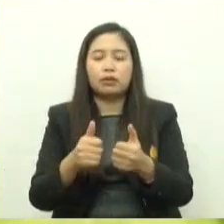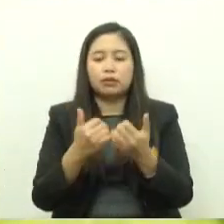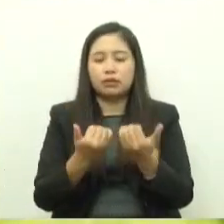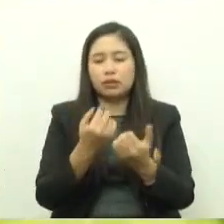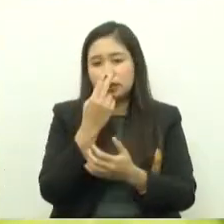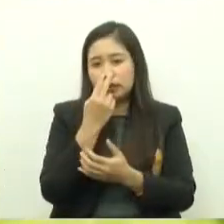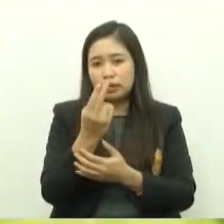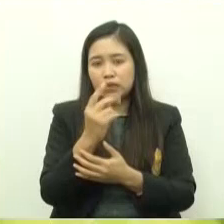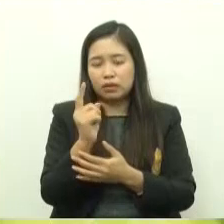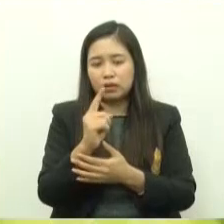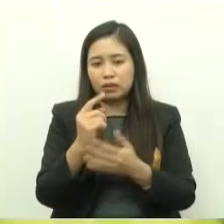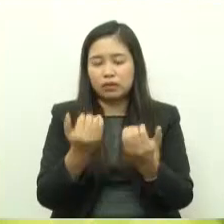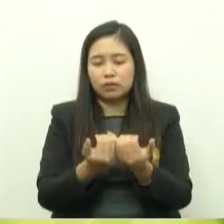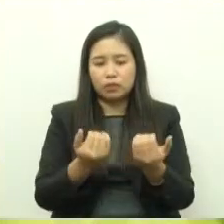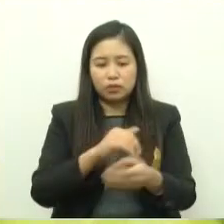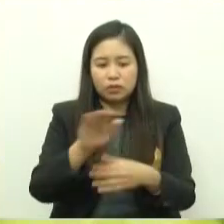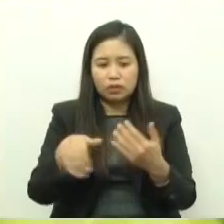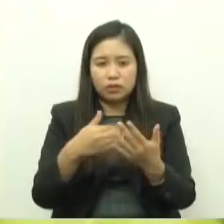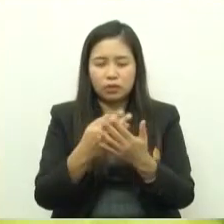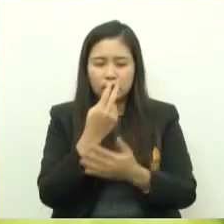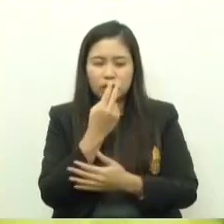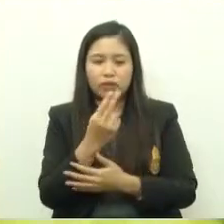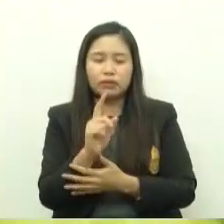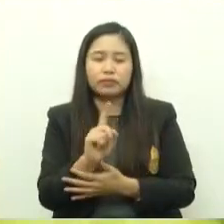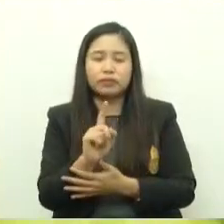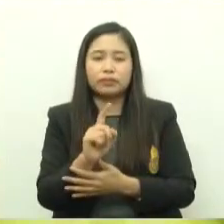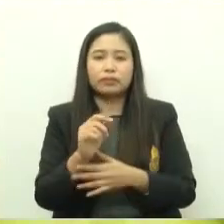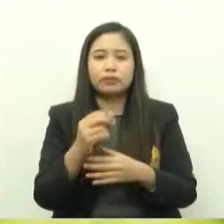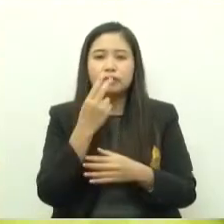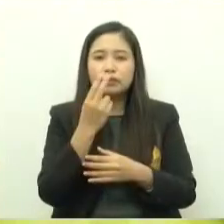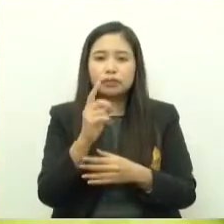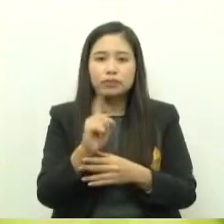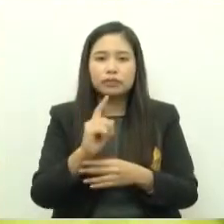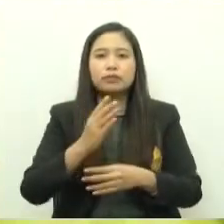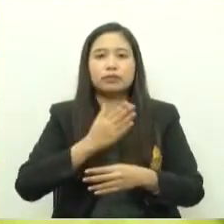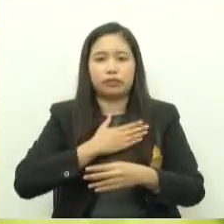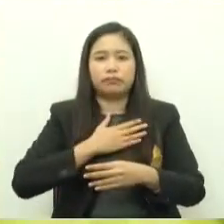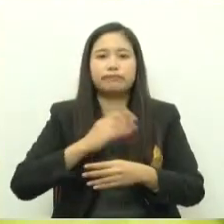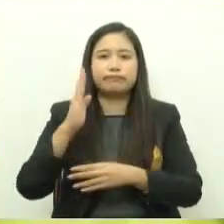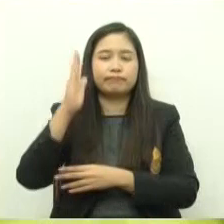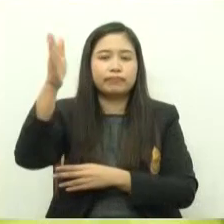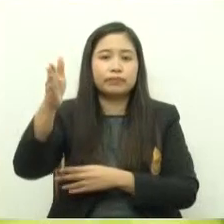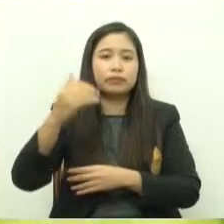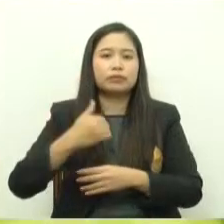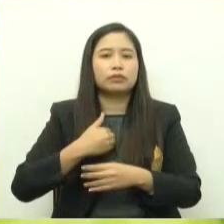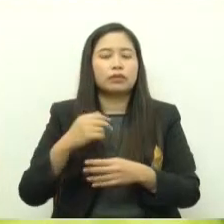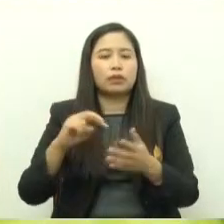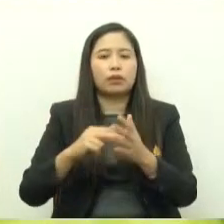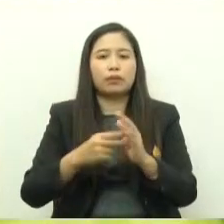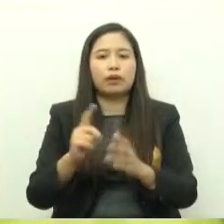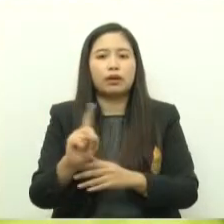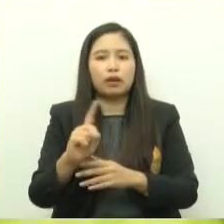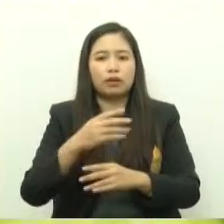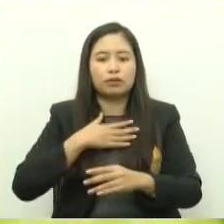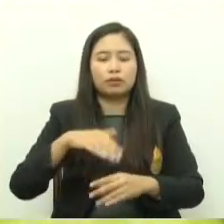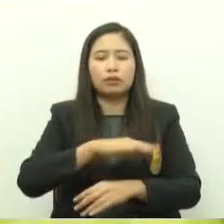ไว้ให้กับลูกๆแล้วก็โรงเรียนทุกคนก็คือเรามองว่าอ่าเราใช้คำว่า I have a Futureนั่นก็คือพวกเขาเหล่านี้ต่างเป็น